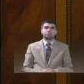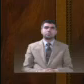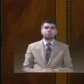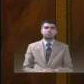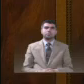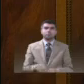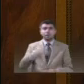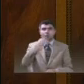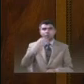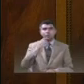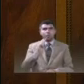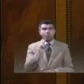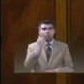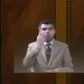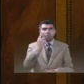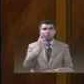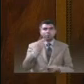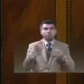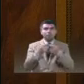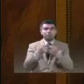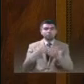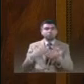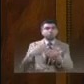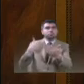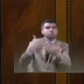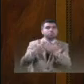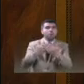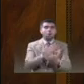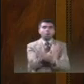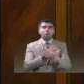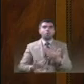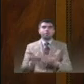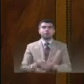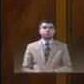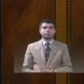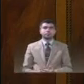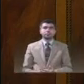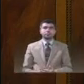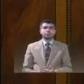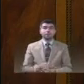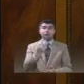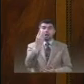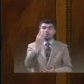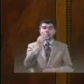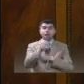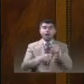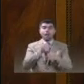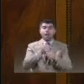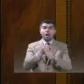فأولا كيف استمرت هذه الحكومة ما يقارب 3 سنوات